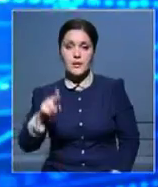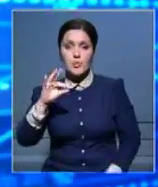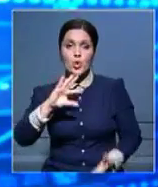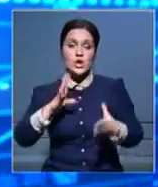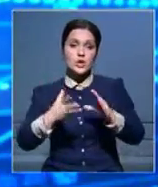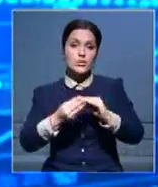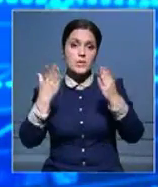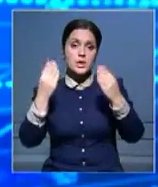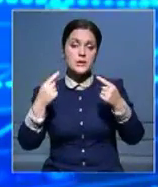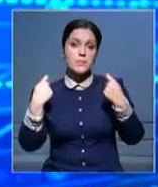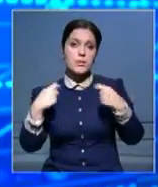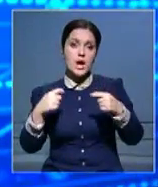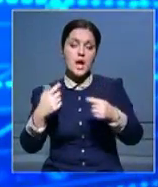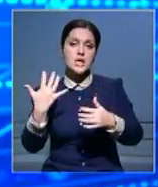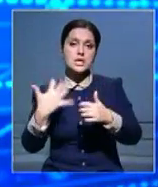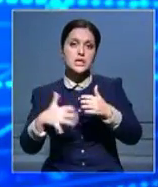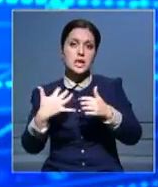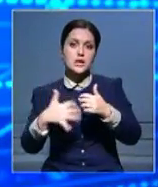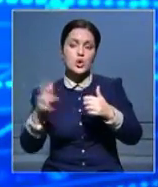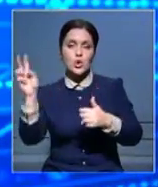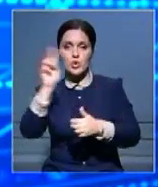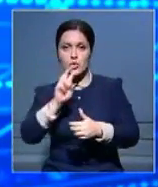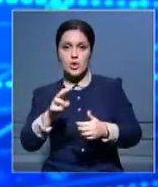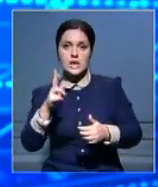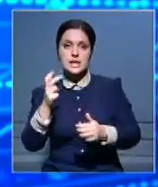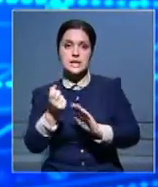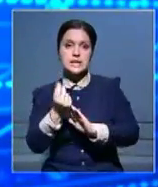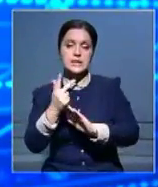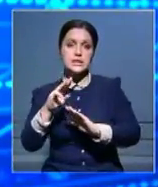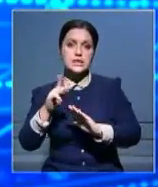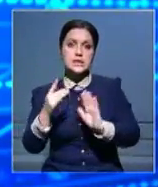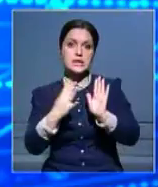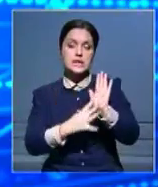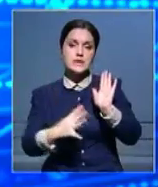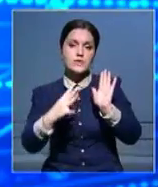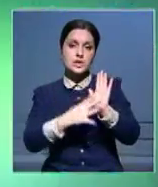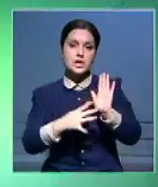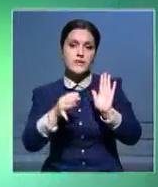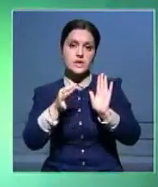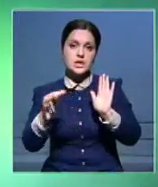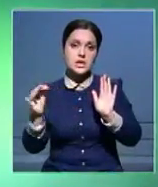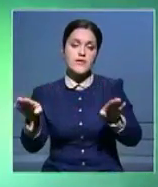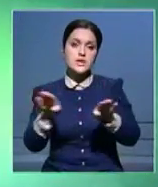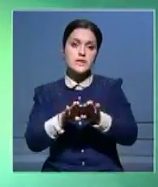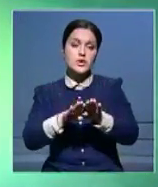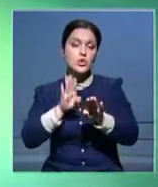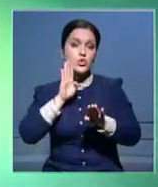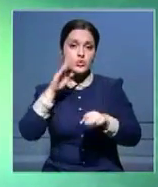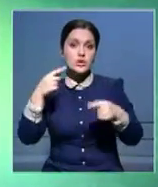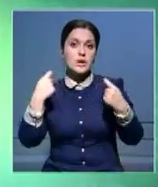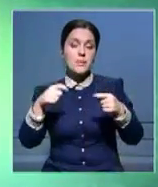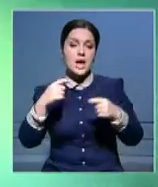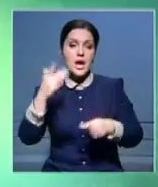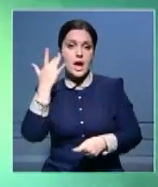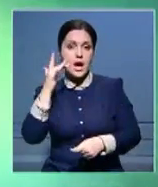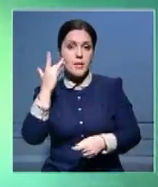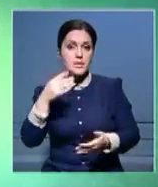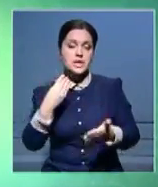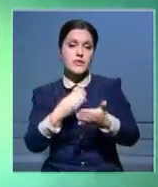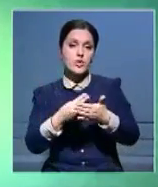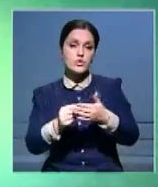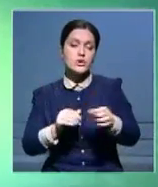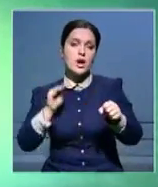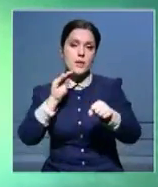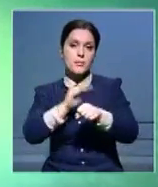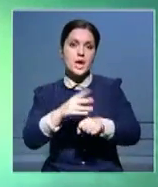По итогам дневной сессии средний взвешенный курс к доллару составил 313 тенге 99 тиенов. В сравнении с утренними торгами